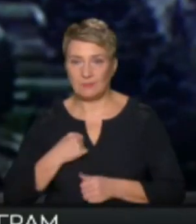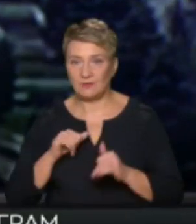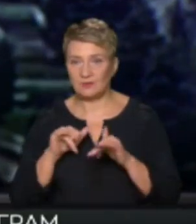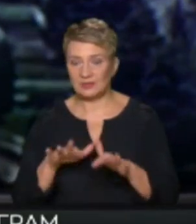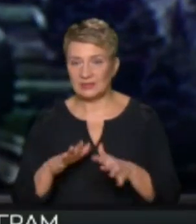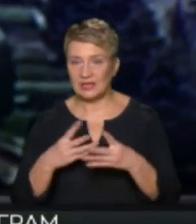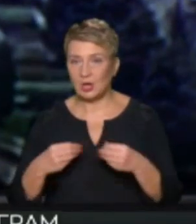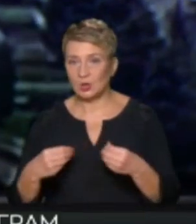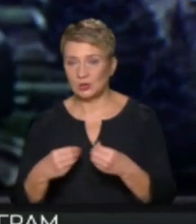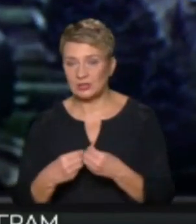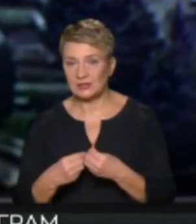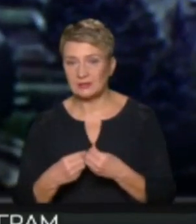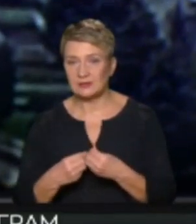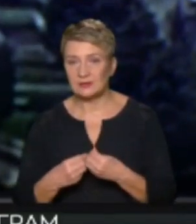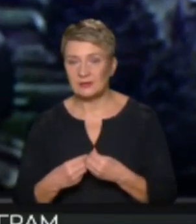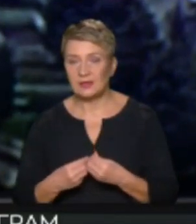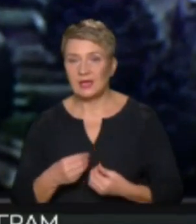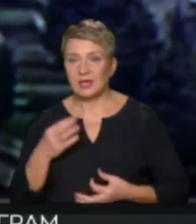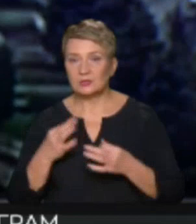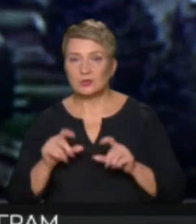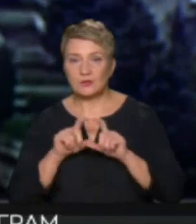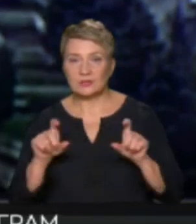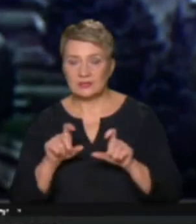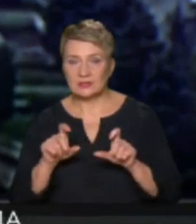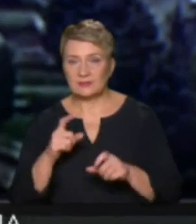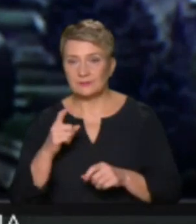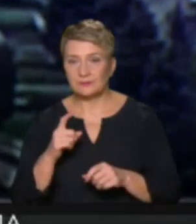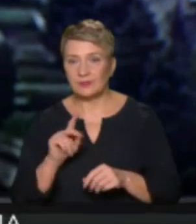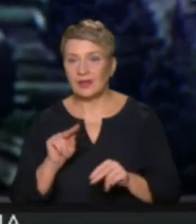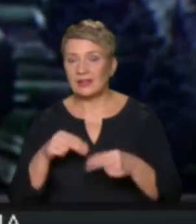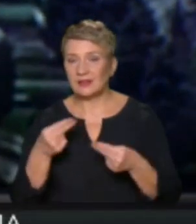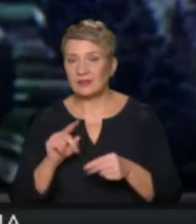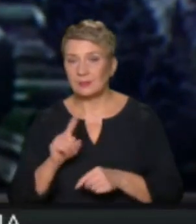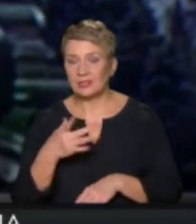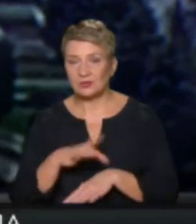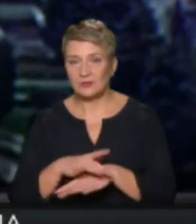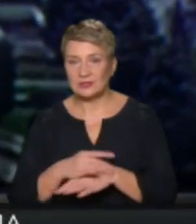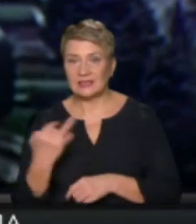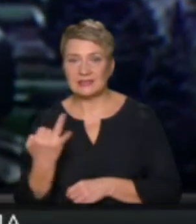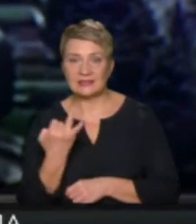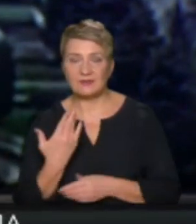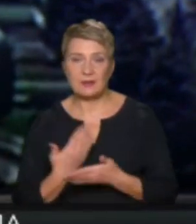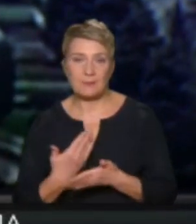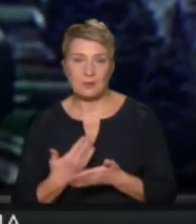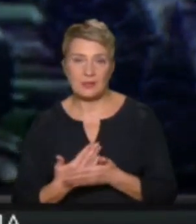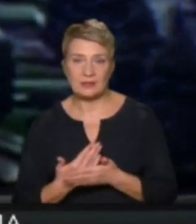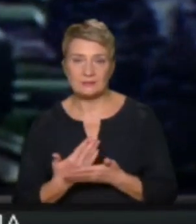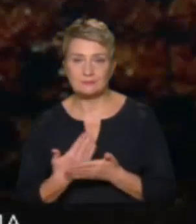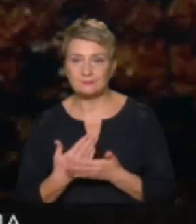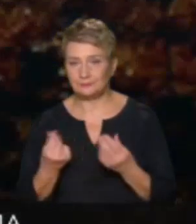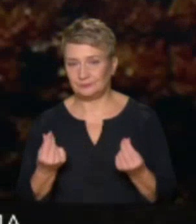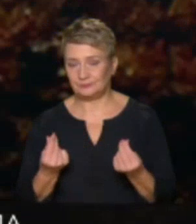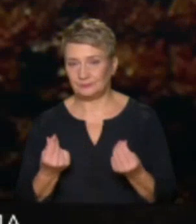родин, а вже в судових інстанціях визнавати певні факти. Ще один цікавий момент з приводу грошей, скажіть, будь ласка.